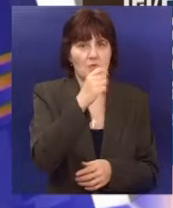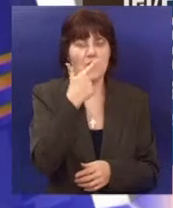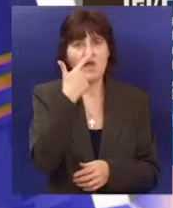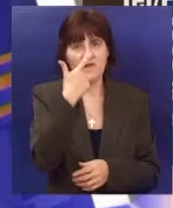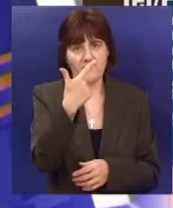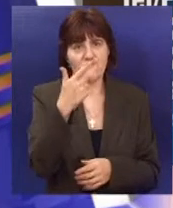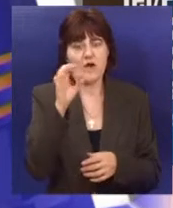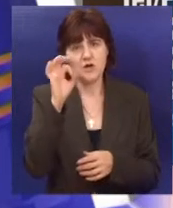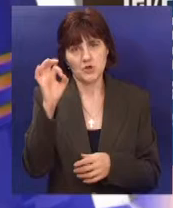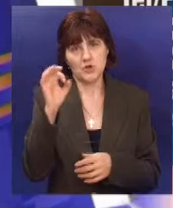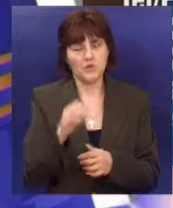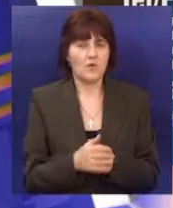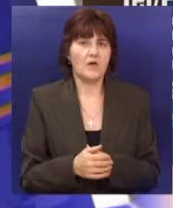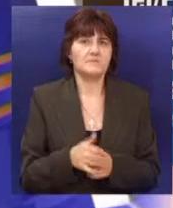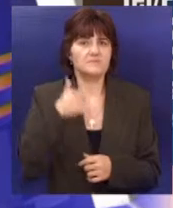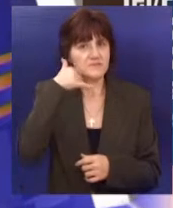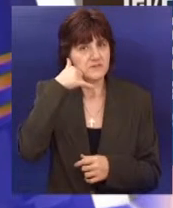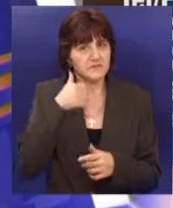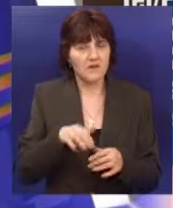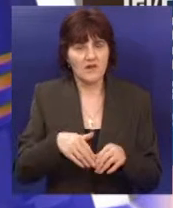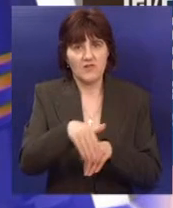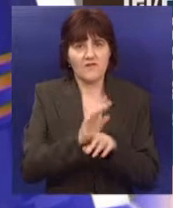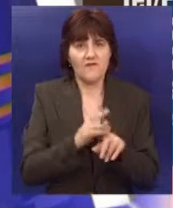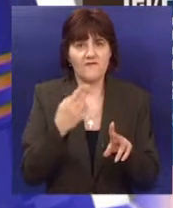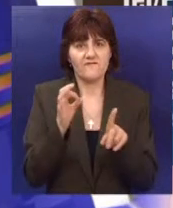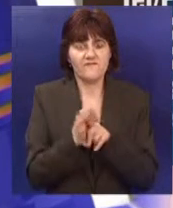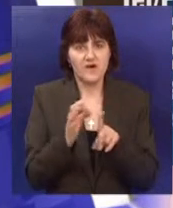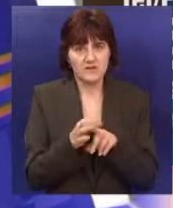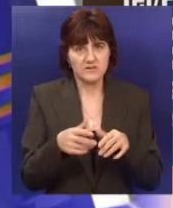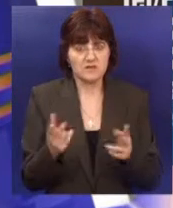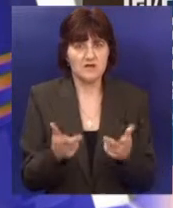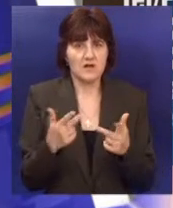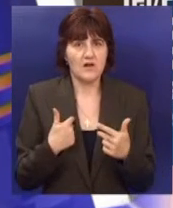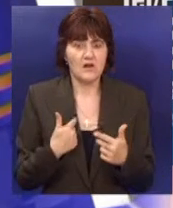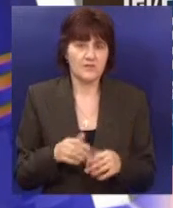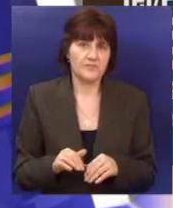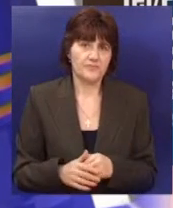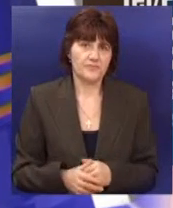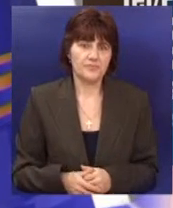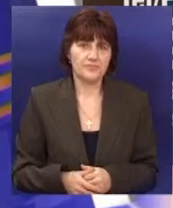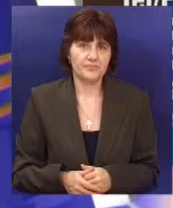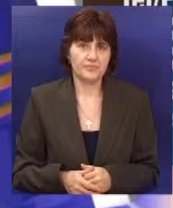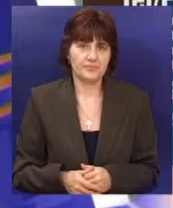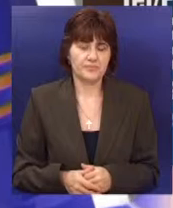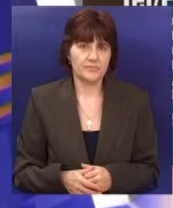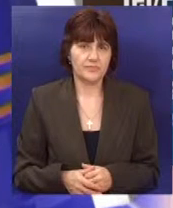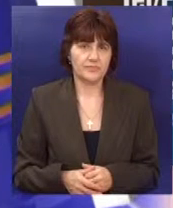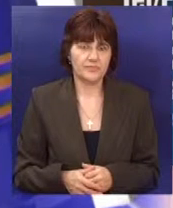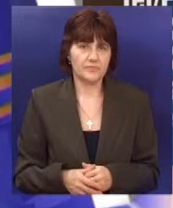8020, 011 243 6464, 011